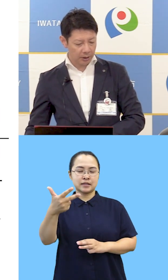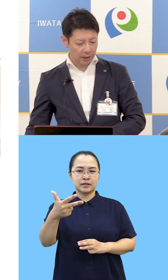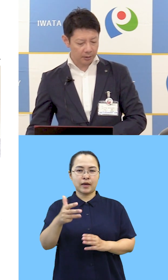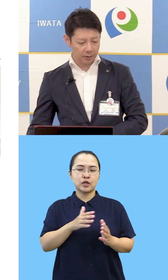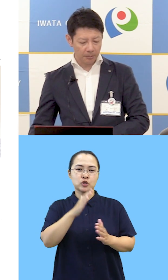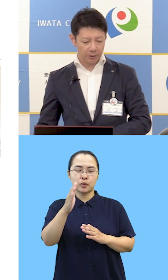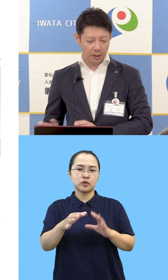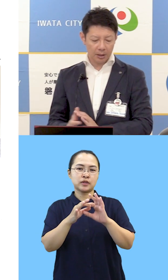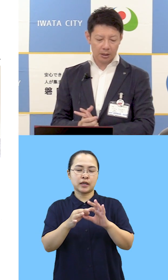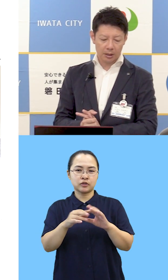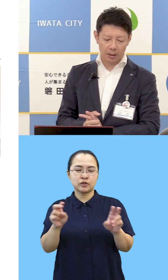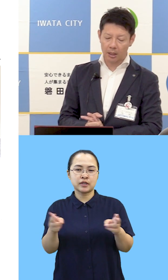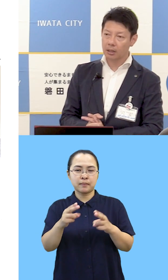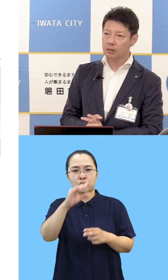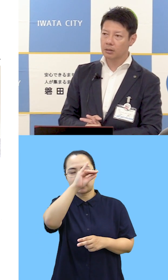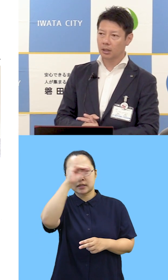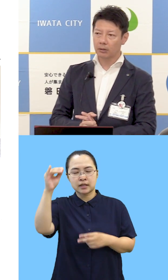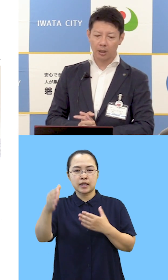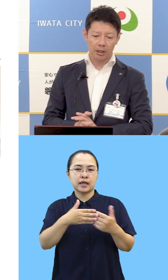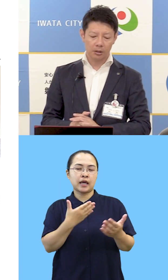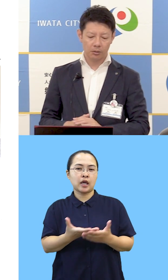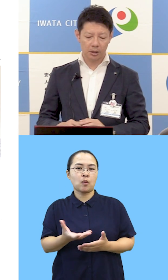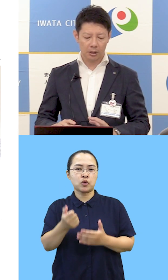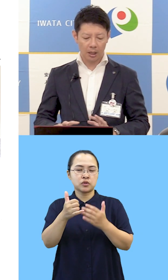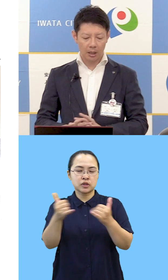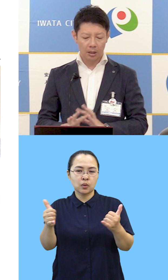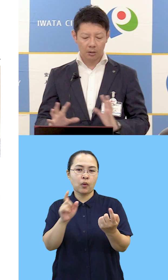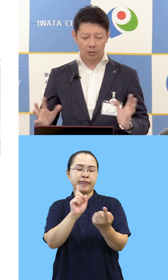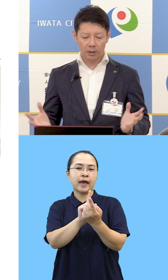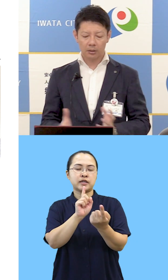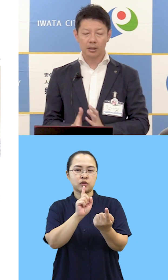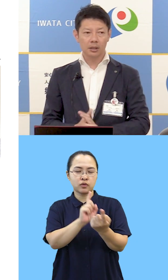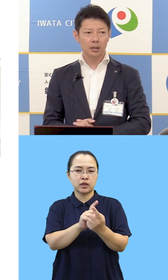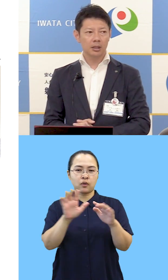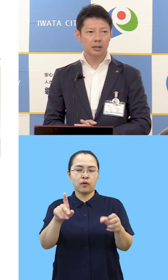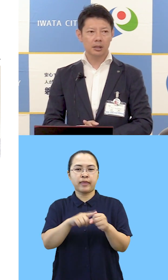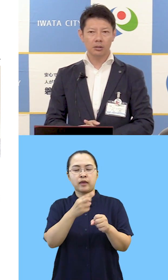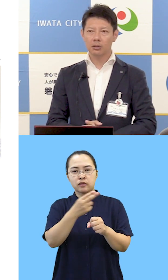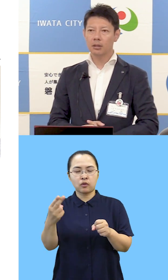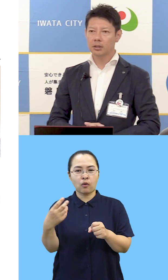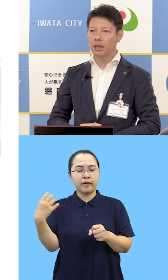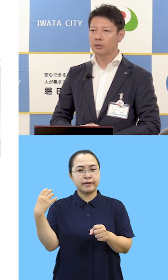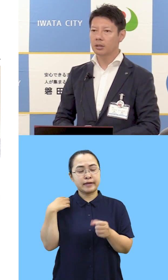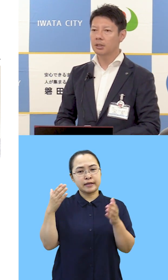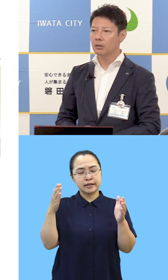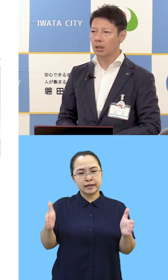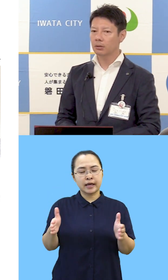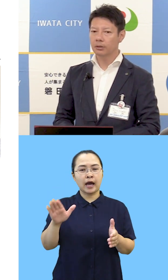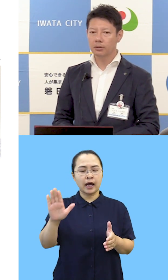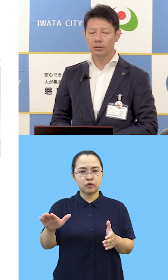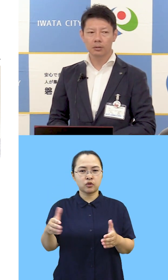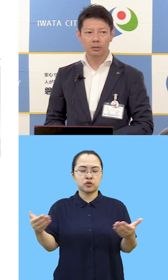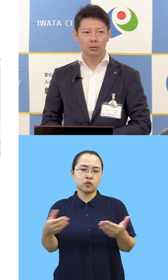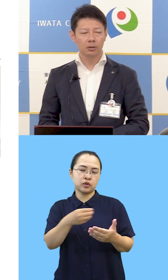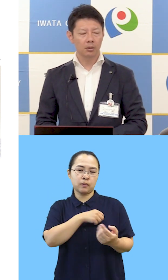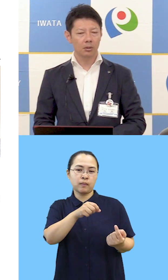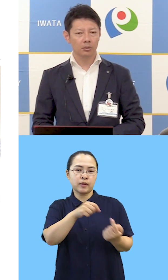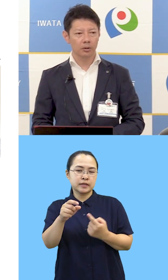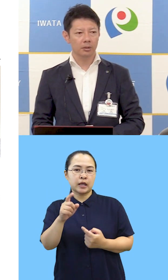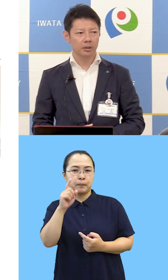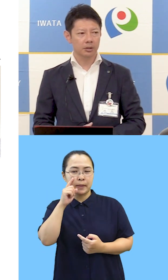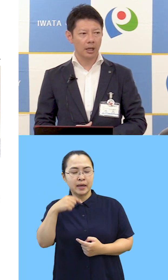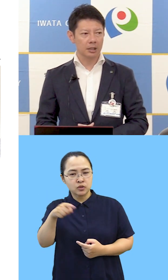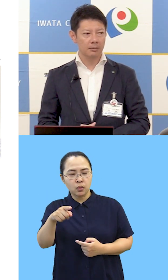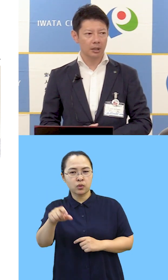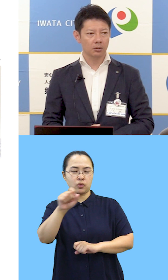スポーツに関する専門的な知識経験を有する方を対象にして、今年度ですね、任期付き職員を採用してみようかということを